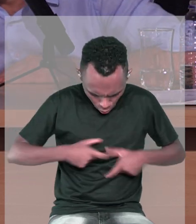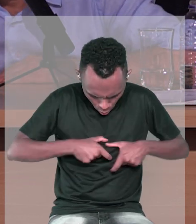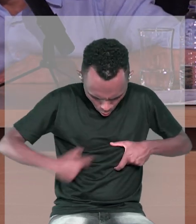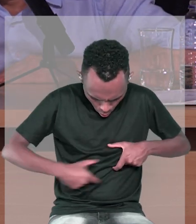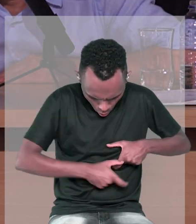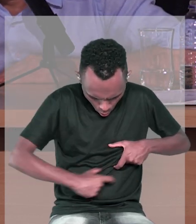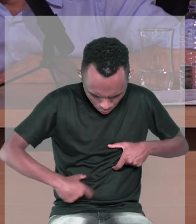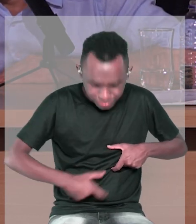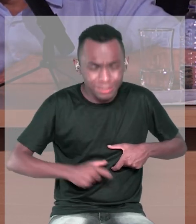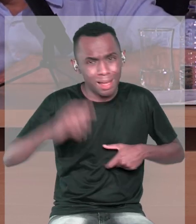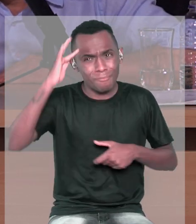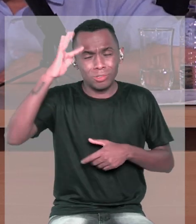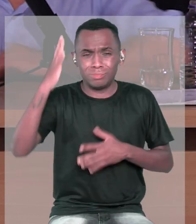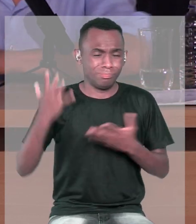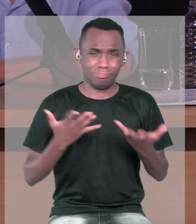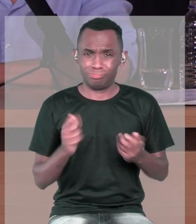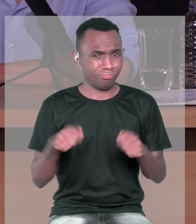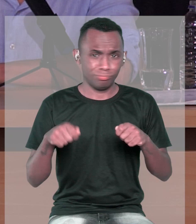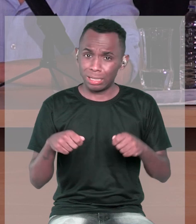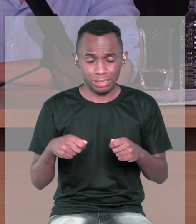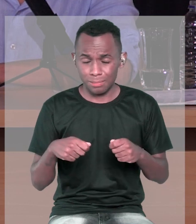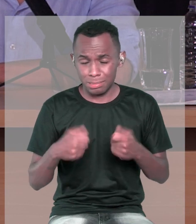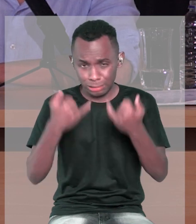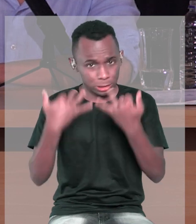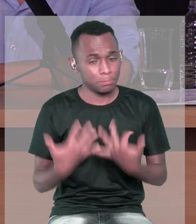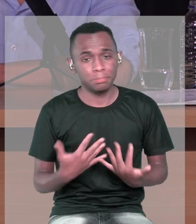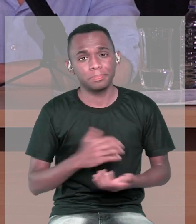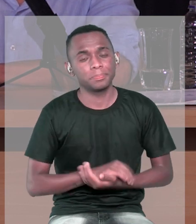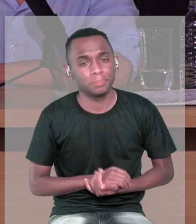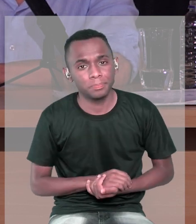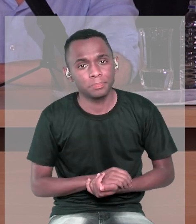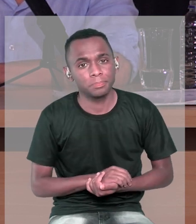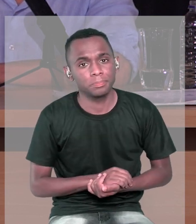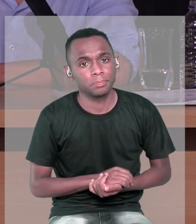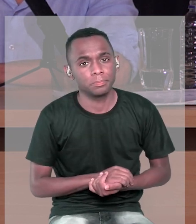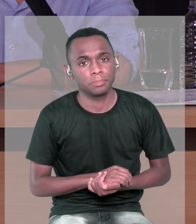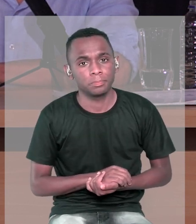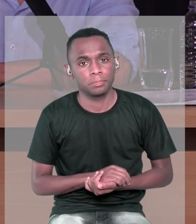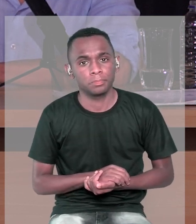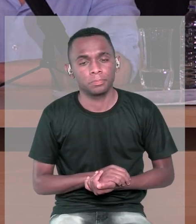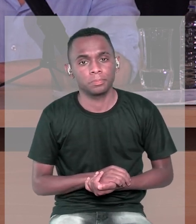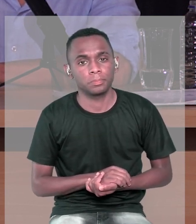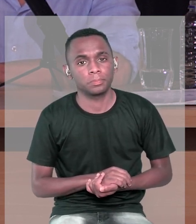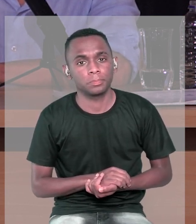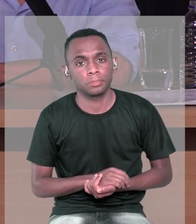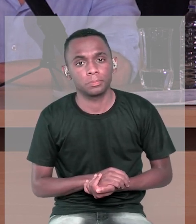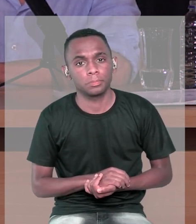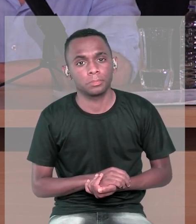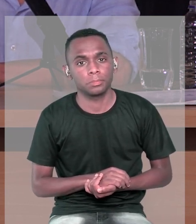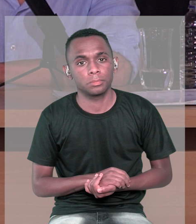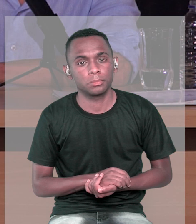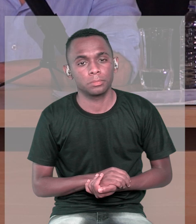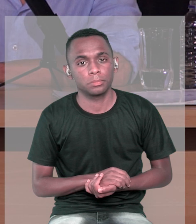rolar. et on s'aperçoit aujourd'hui que l'intestin est,